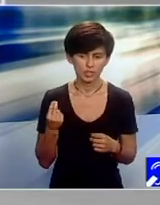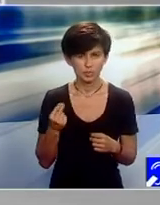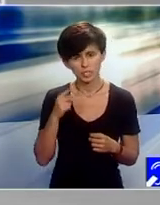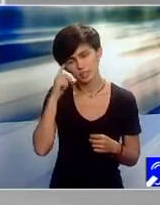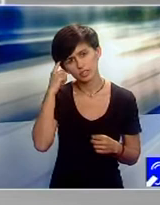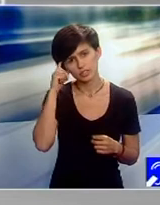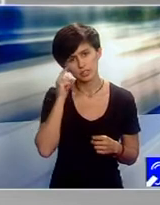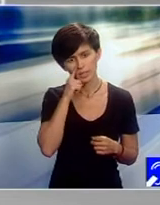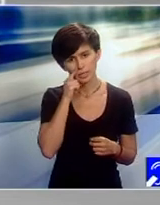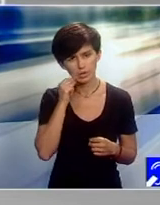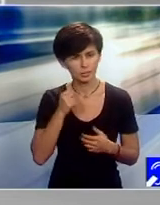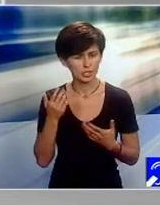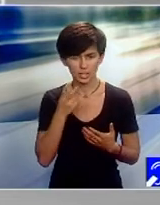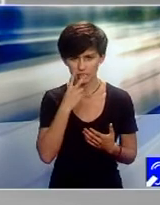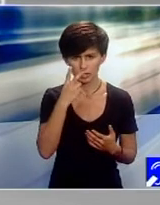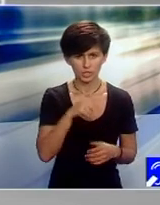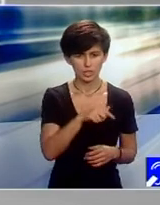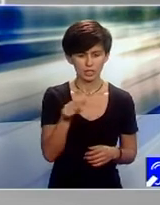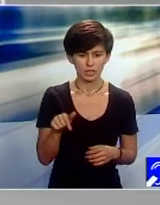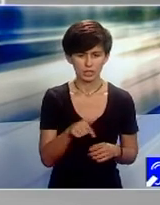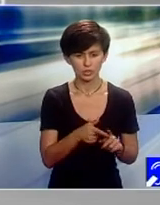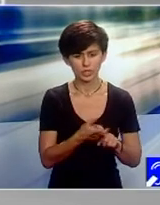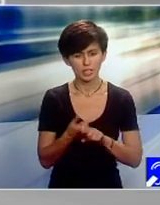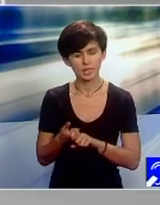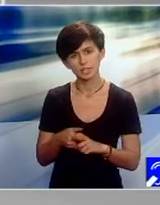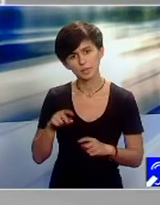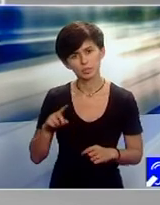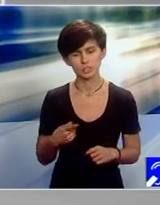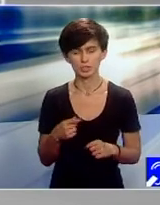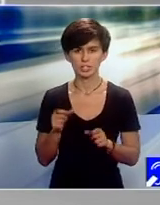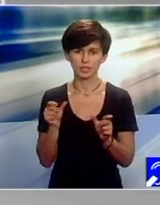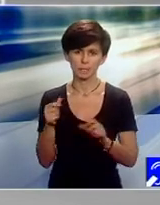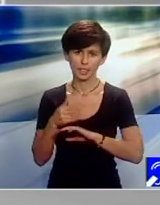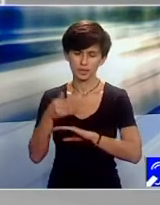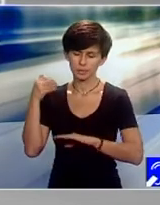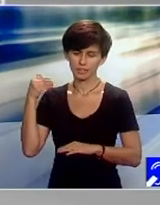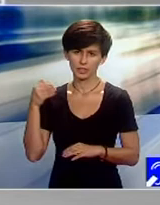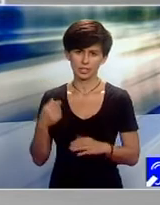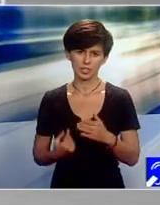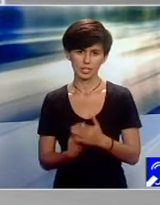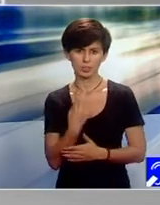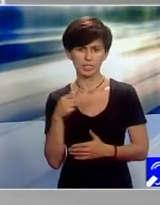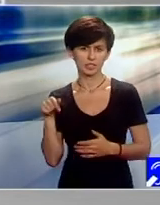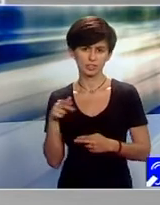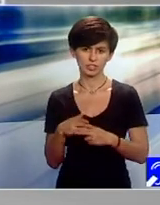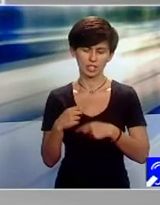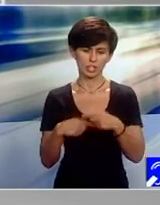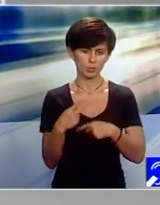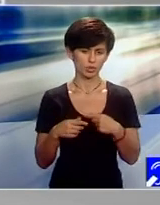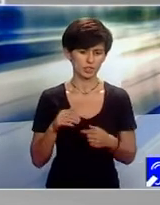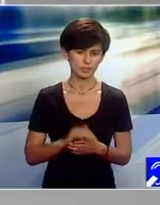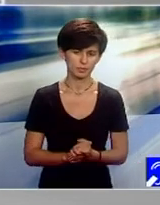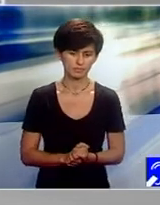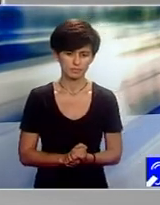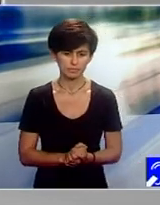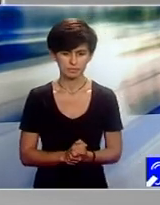cei care ne urmăresc legat de posibilitatea prevenirii apariției acestei boli? Așa cum a